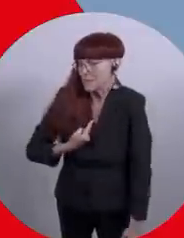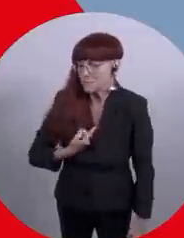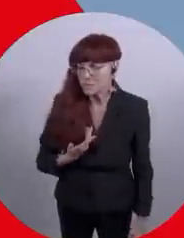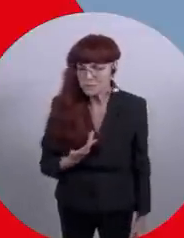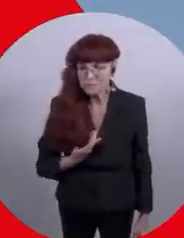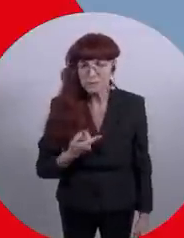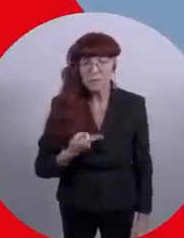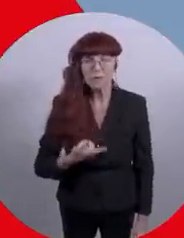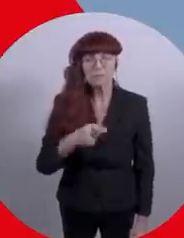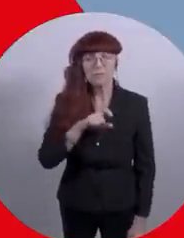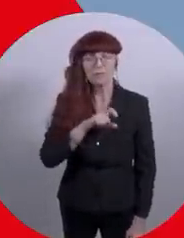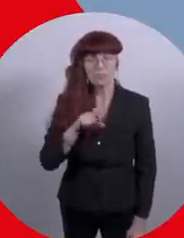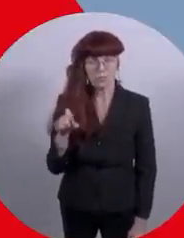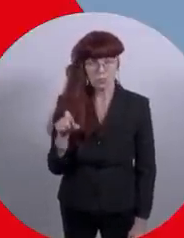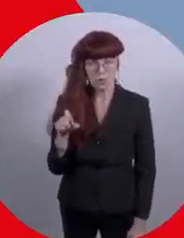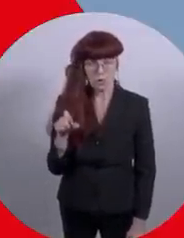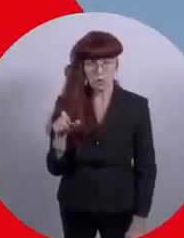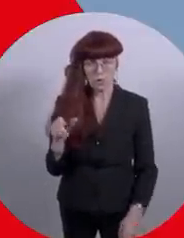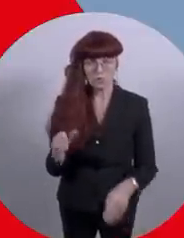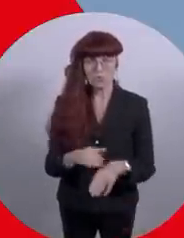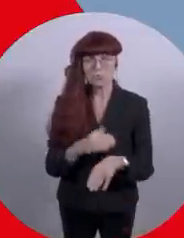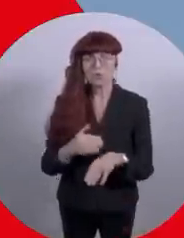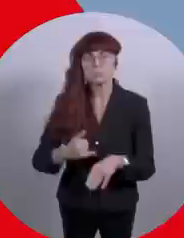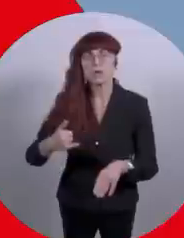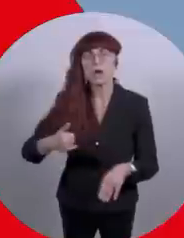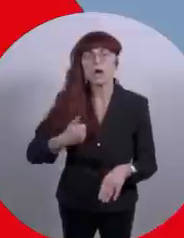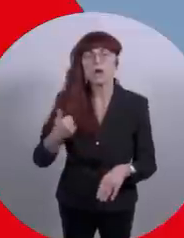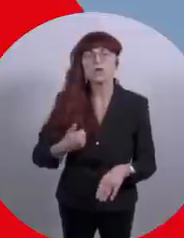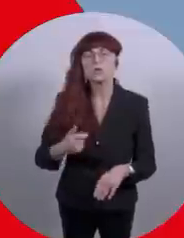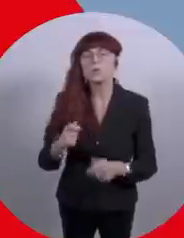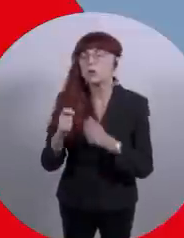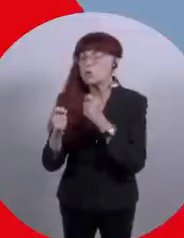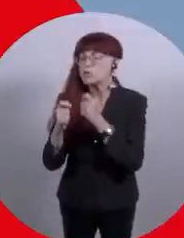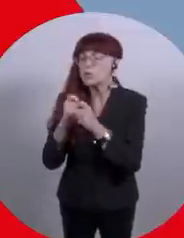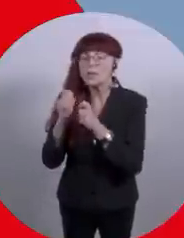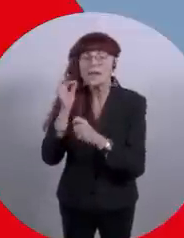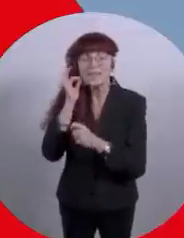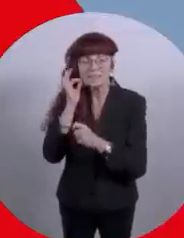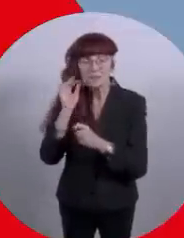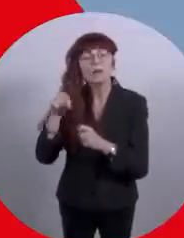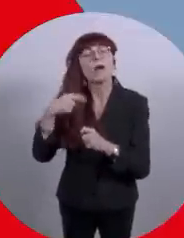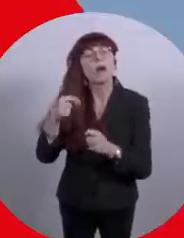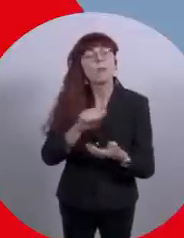wenn ich eine junge Journalistin nach einer pressekonferenzfrage